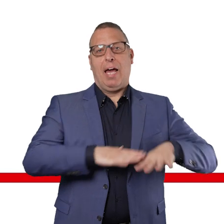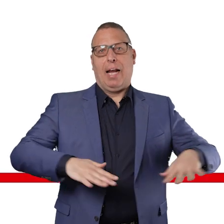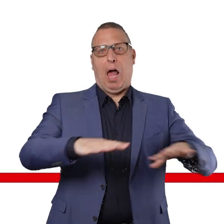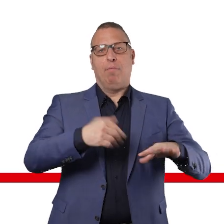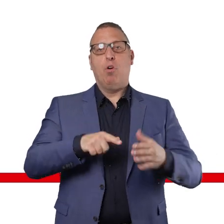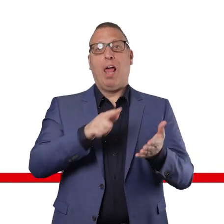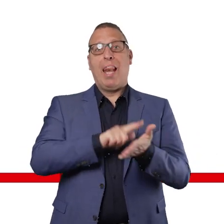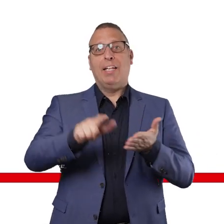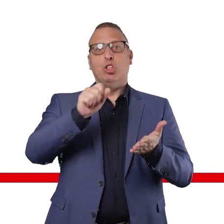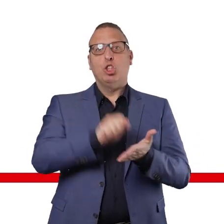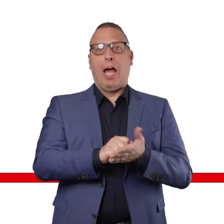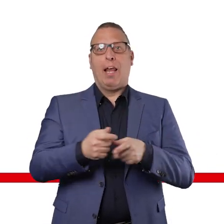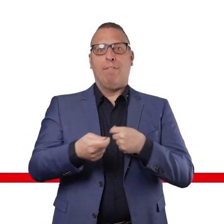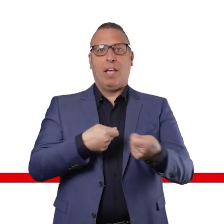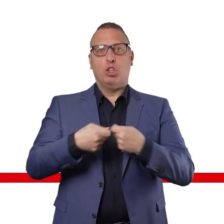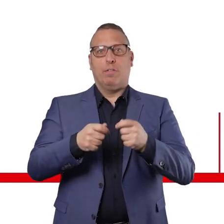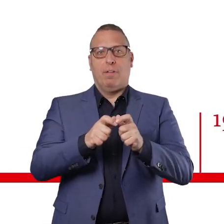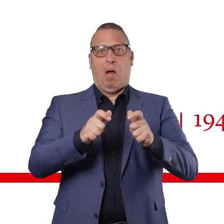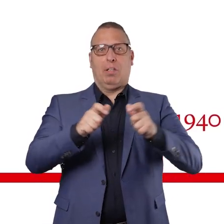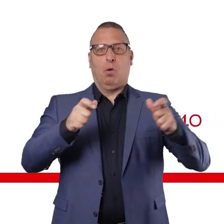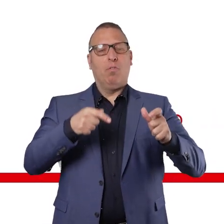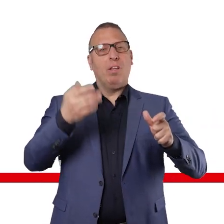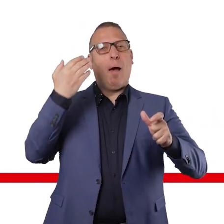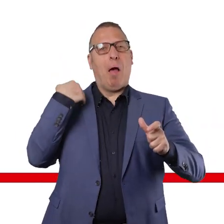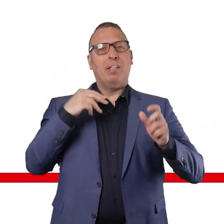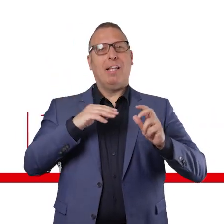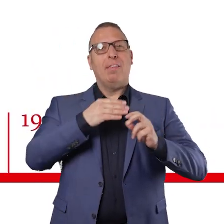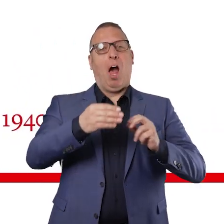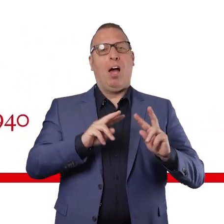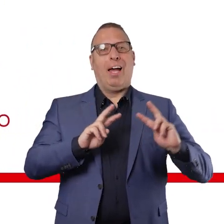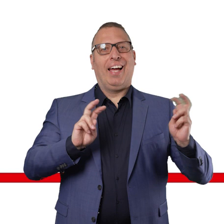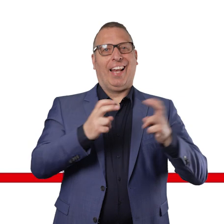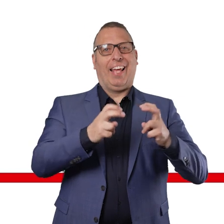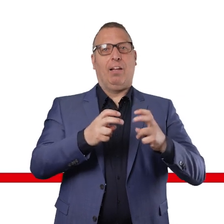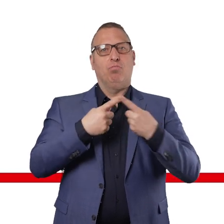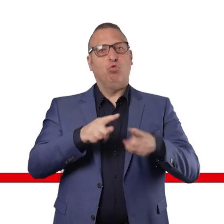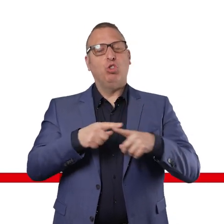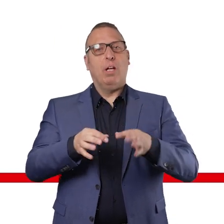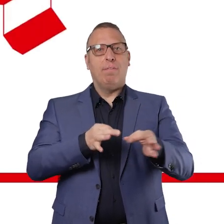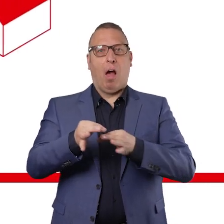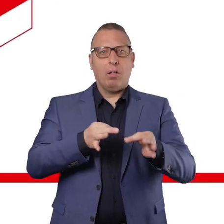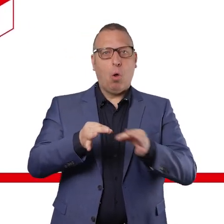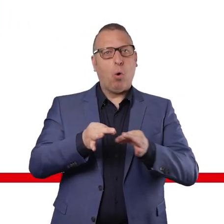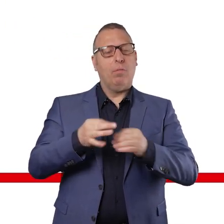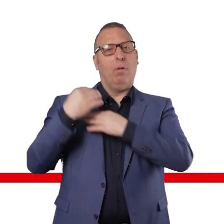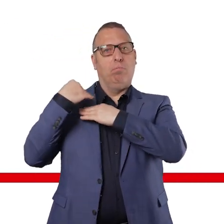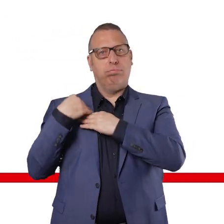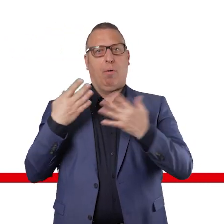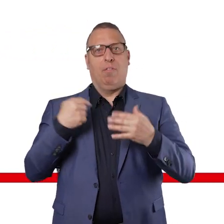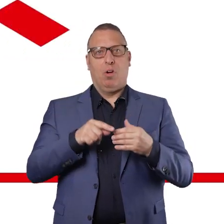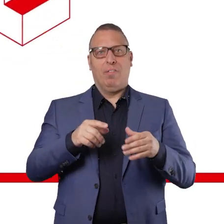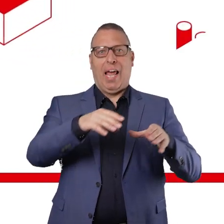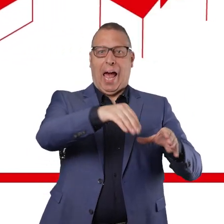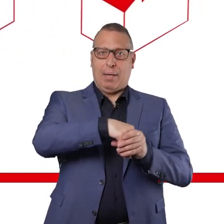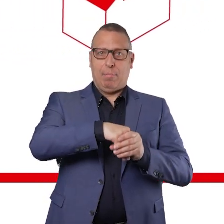Wirtschaftsraum. Für das liechtensteinische Wirtschaftswachstum der Nachkriegszeit waren verschiedene Faktoren verantwortlich. Aber gerade